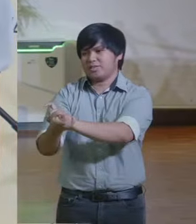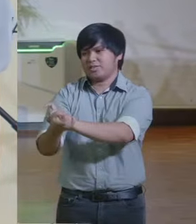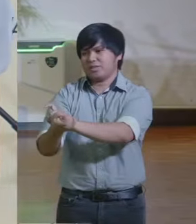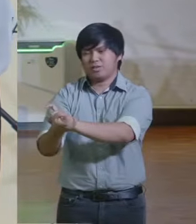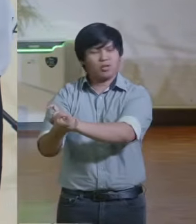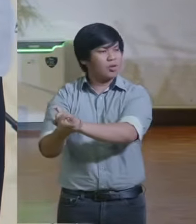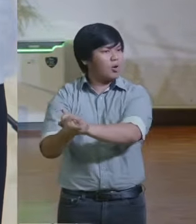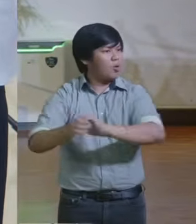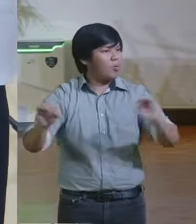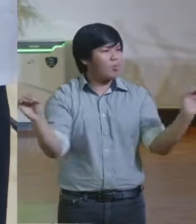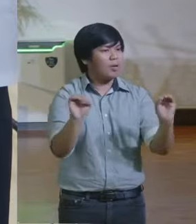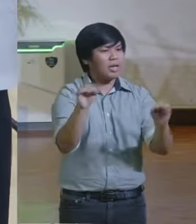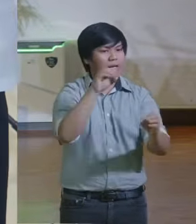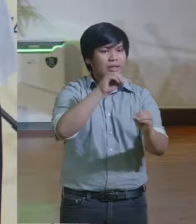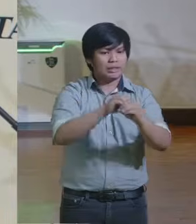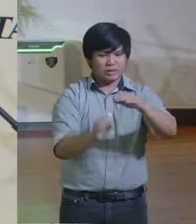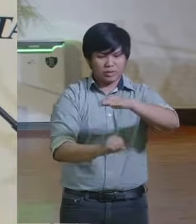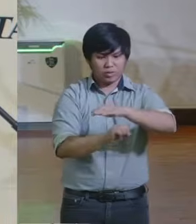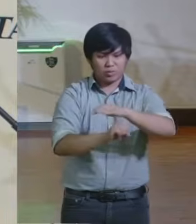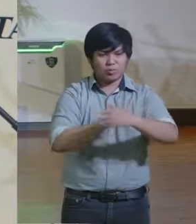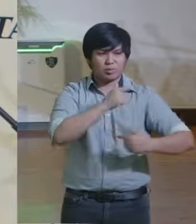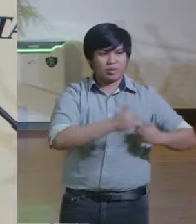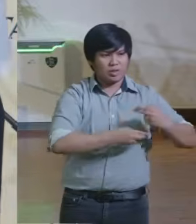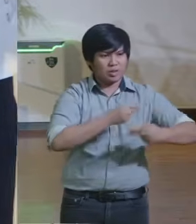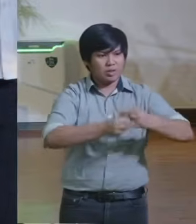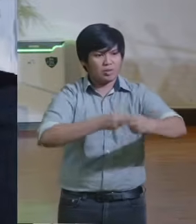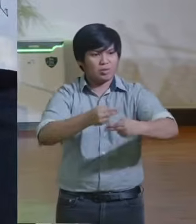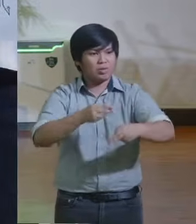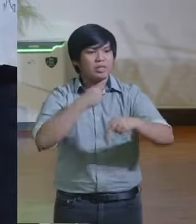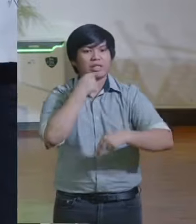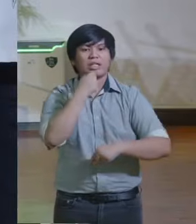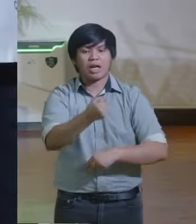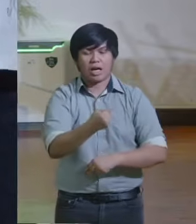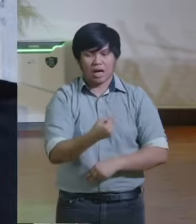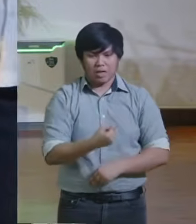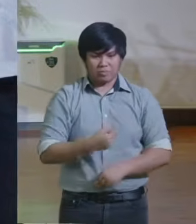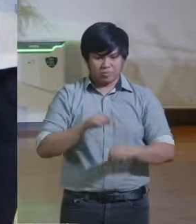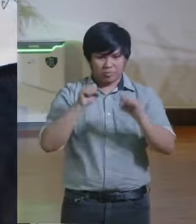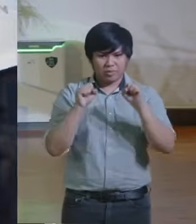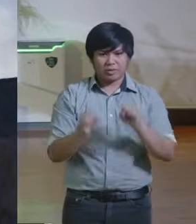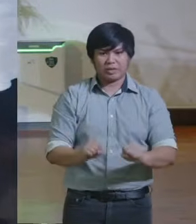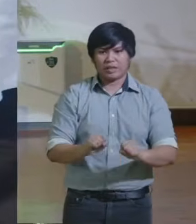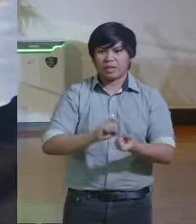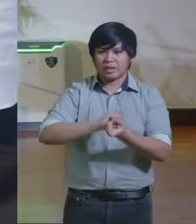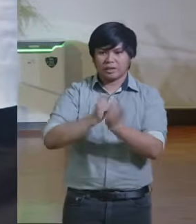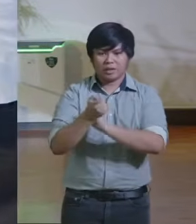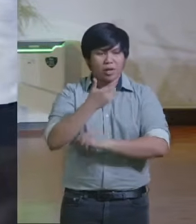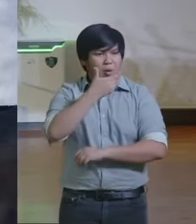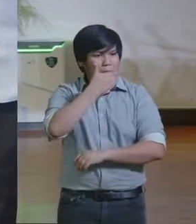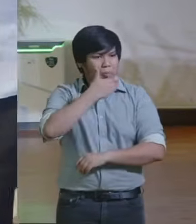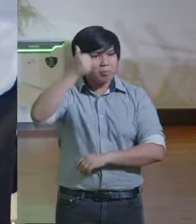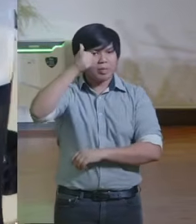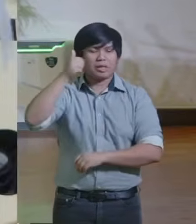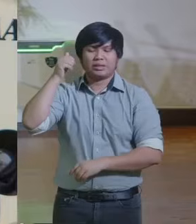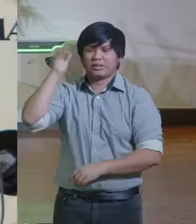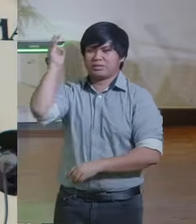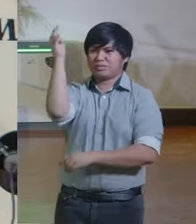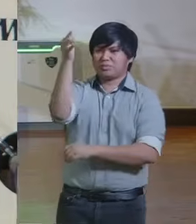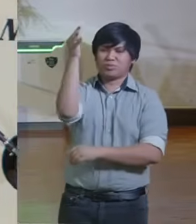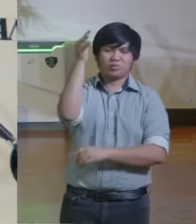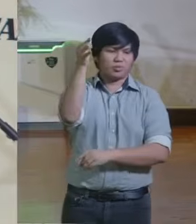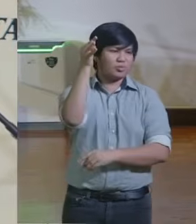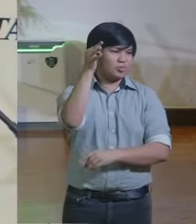kanyang history ang maaaring magsabi sa atin na siya ay maaaring maging pinakamagaling na ebanghelista ng